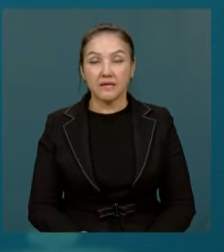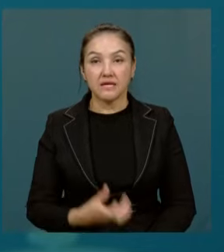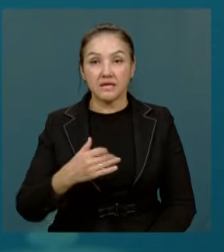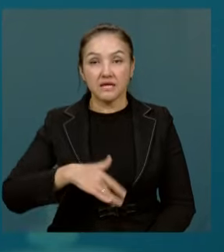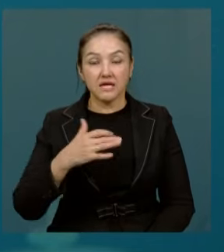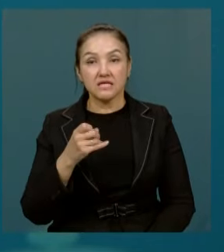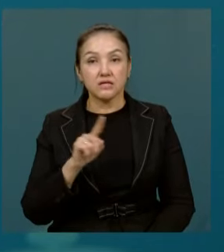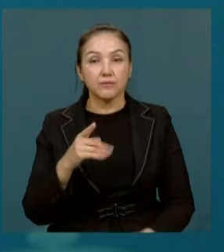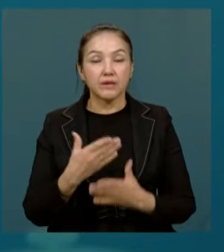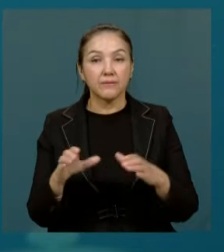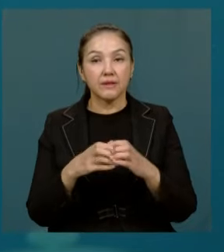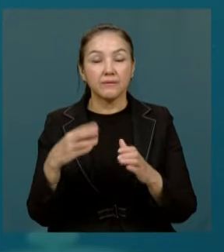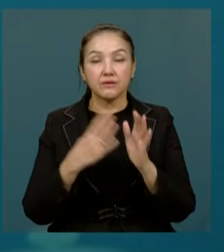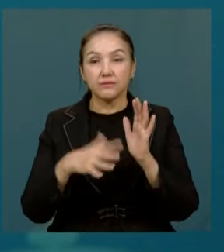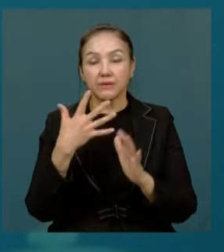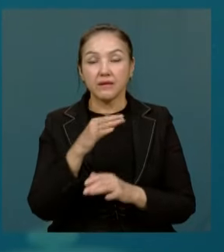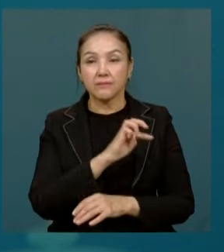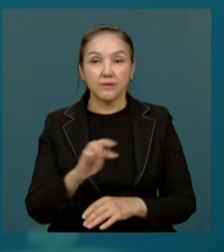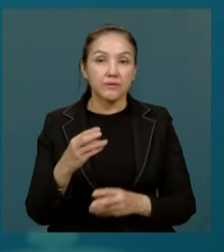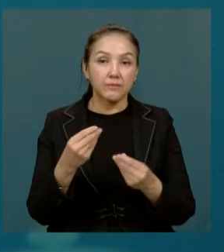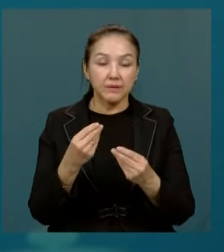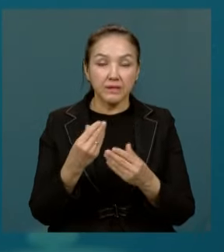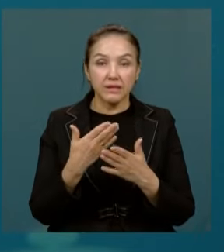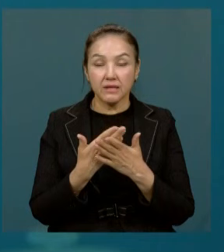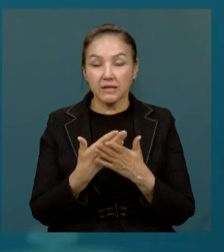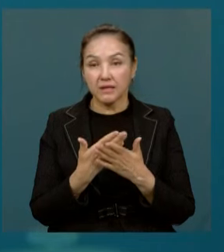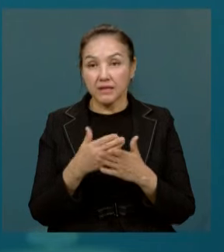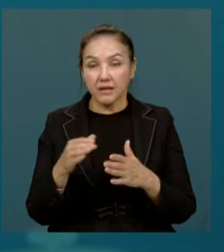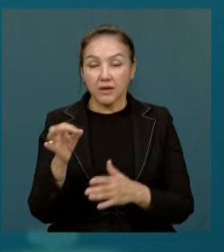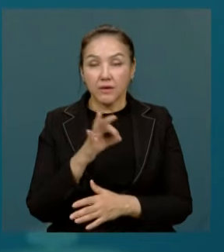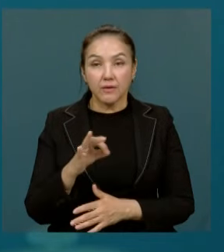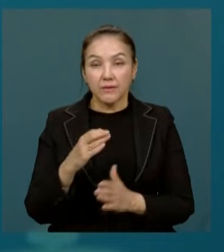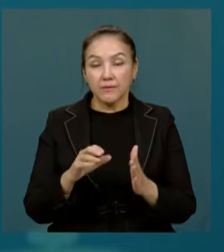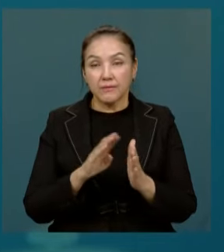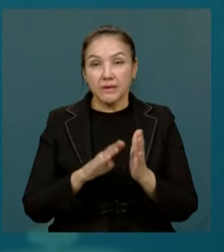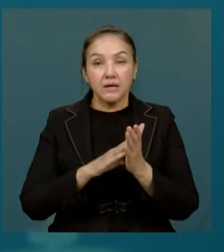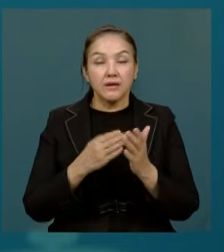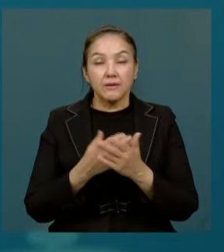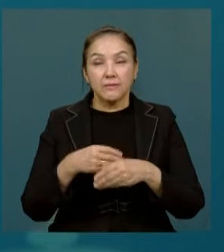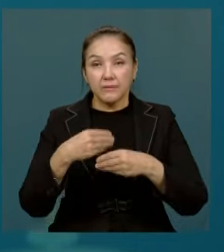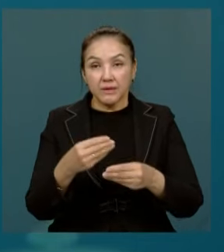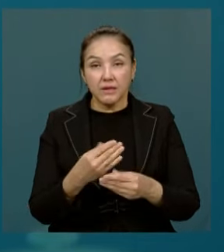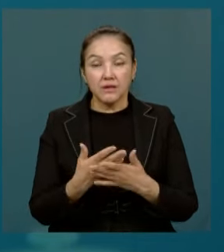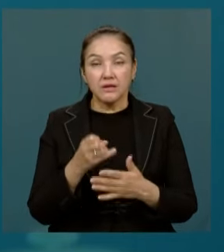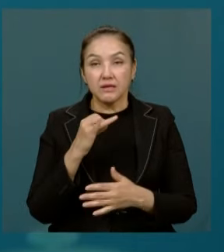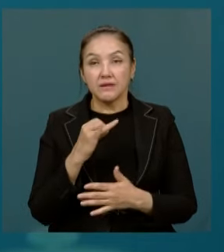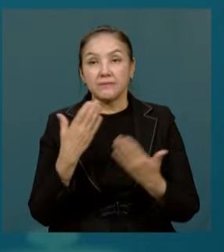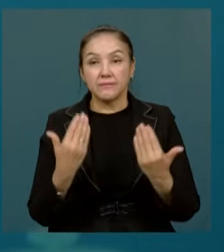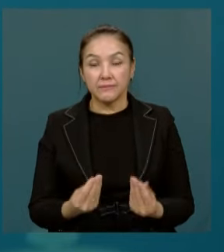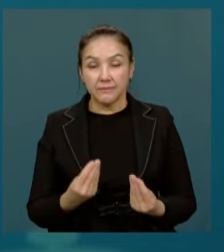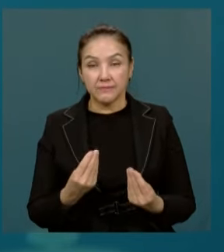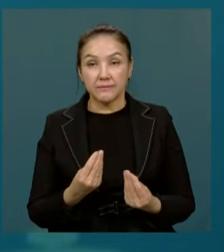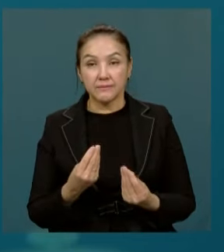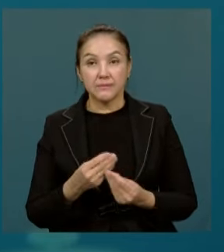газоснабжения тоже на 95 млн тенге и с областного резерва выделены средства и на сегодняшний